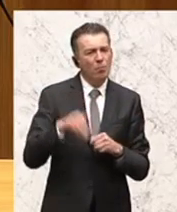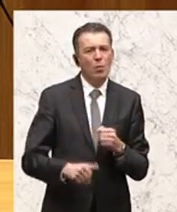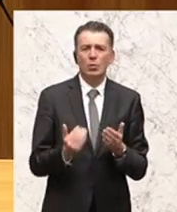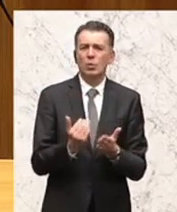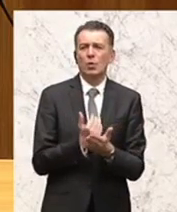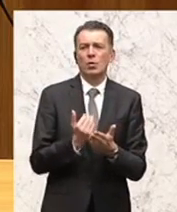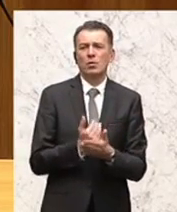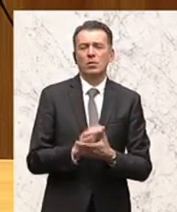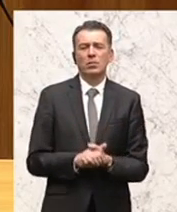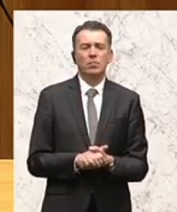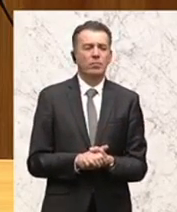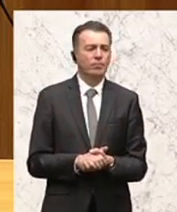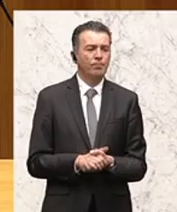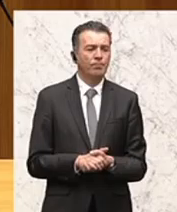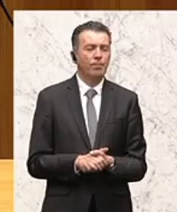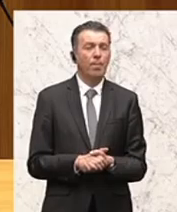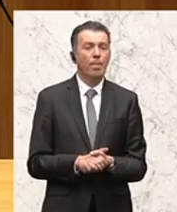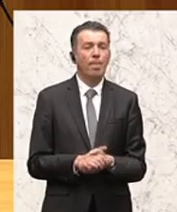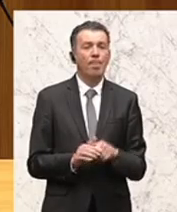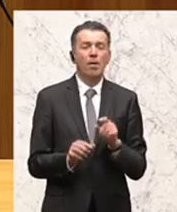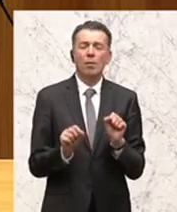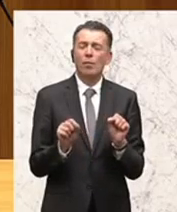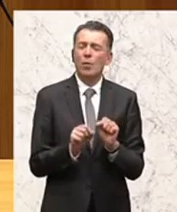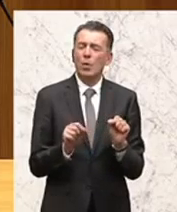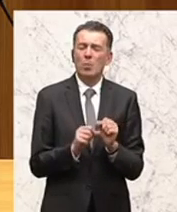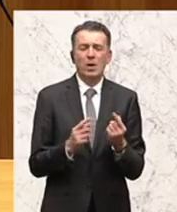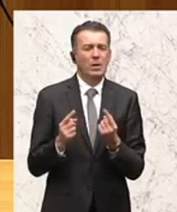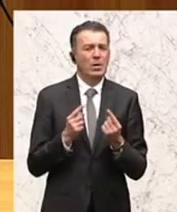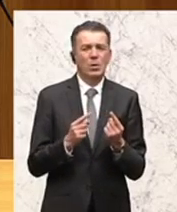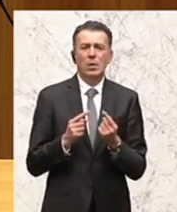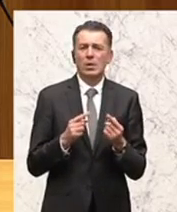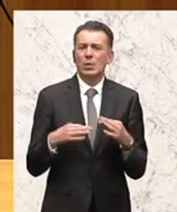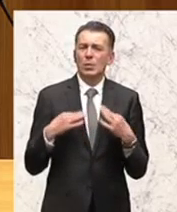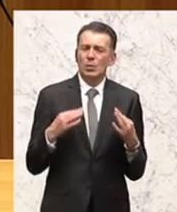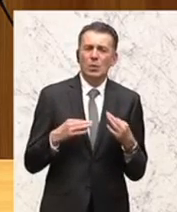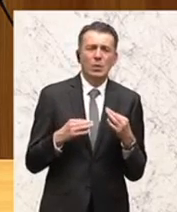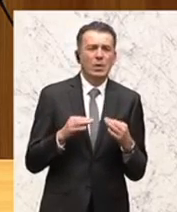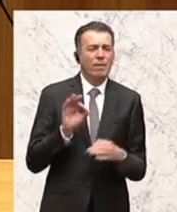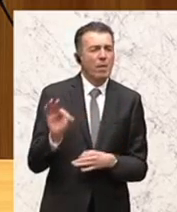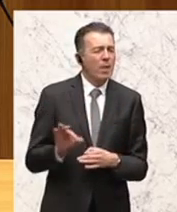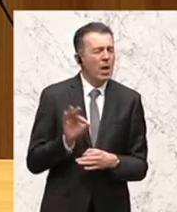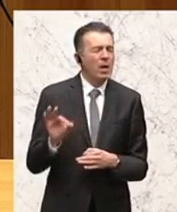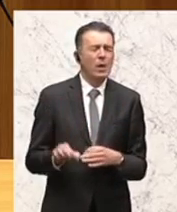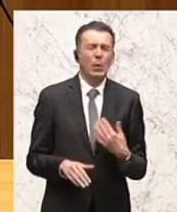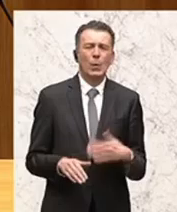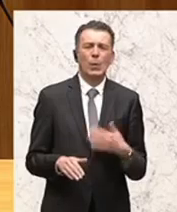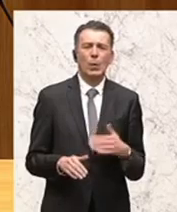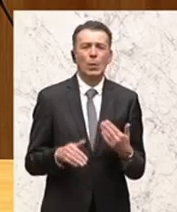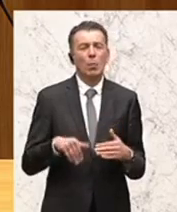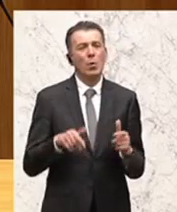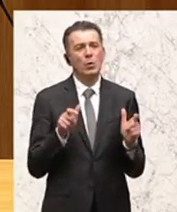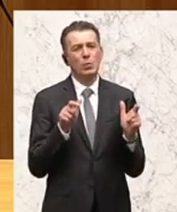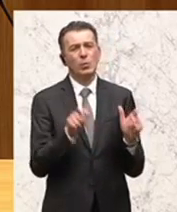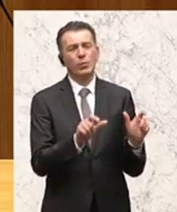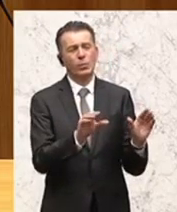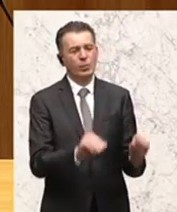kann, ergreifen, um diese furchtbaren Zustände und schweren Verbrechen zu verhindern. Und wenn